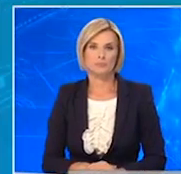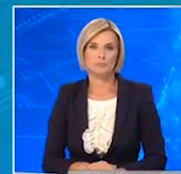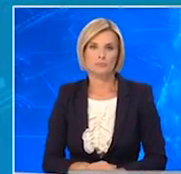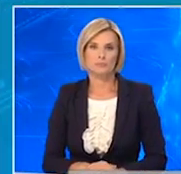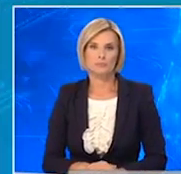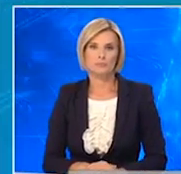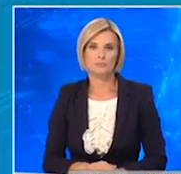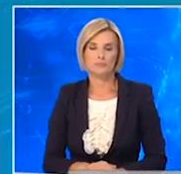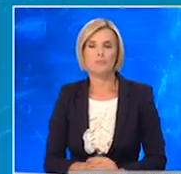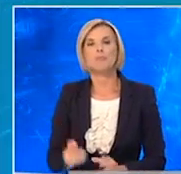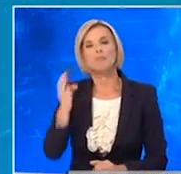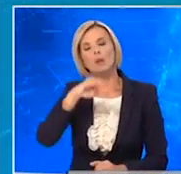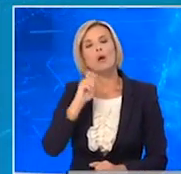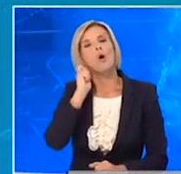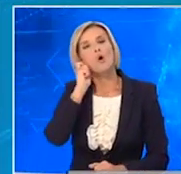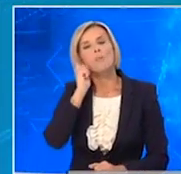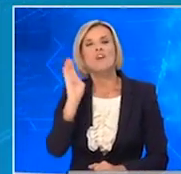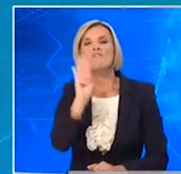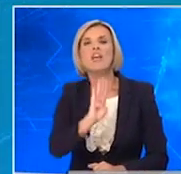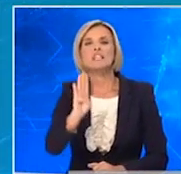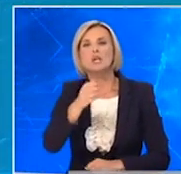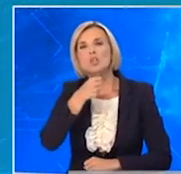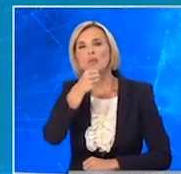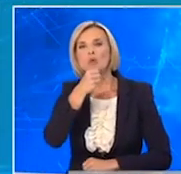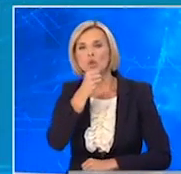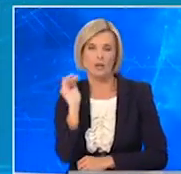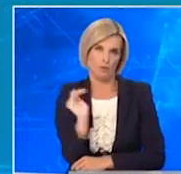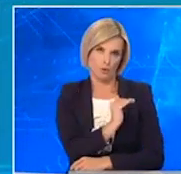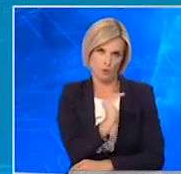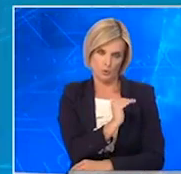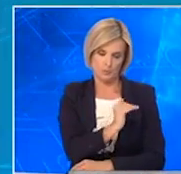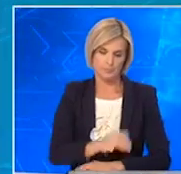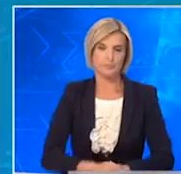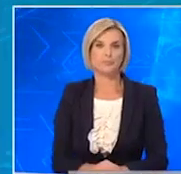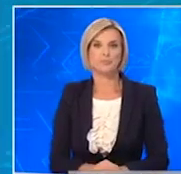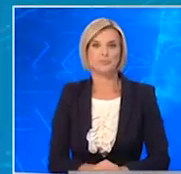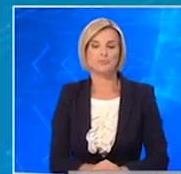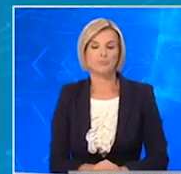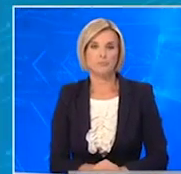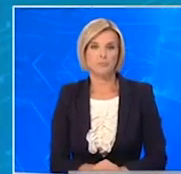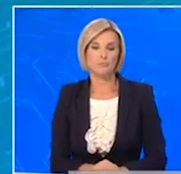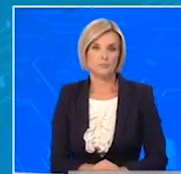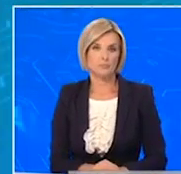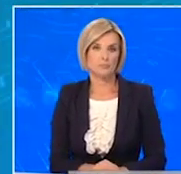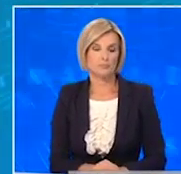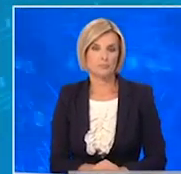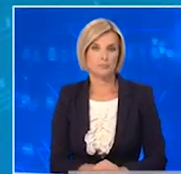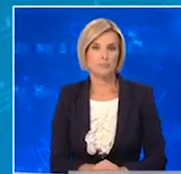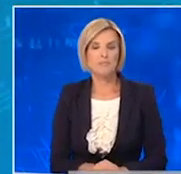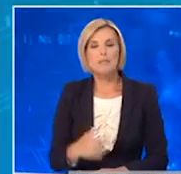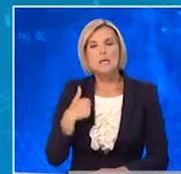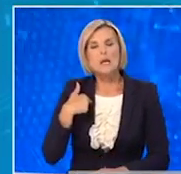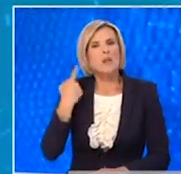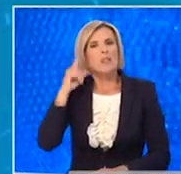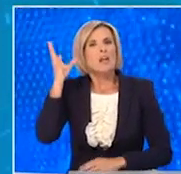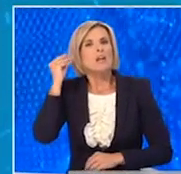Ο κύριος Βενιζέλος από τα Παραπολιτικά. Ευχαριστώ πολύ. Κύριε Υπουργέ, δεν άκουσα κάτι